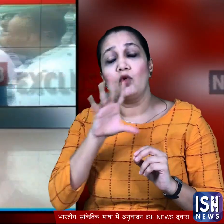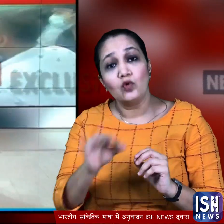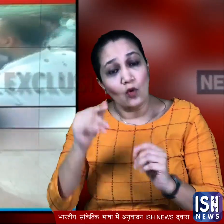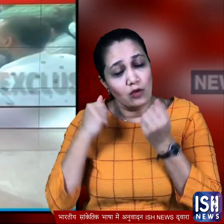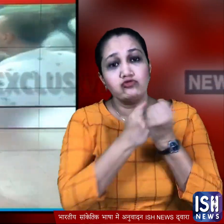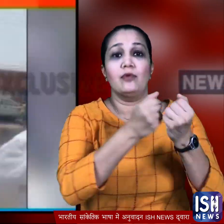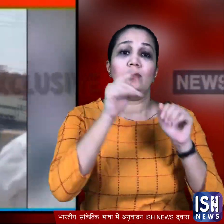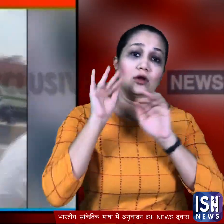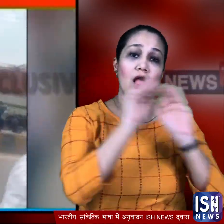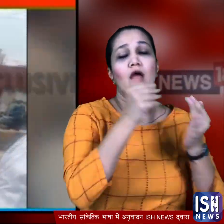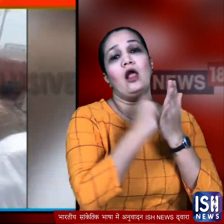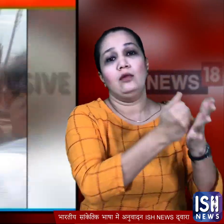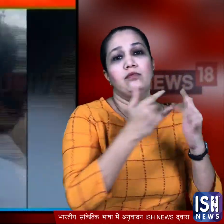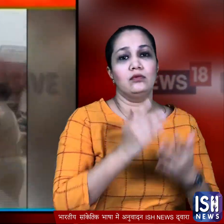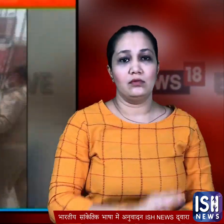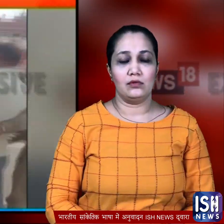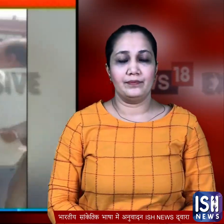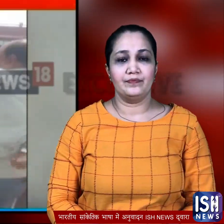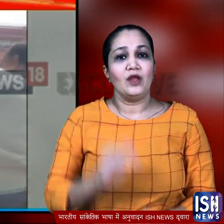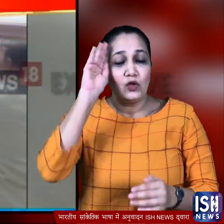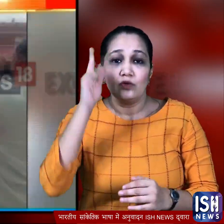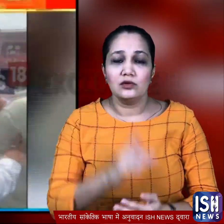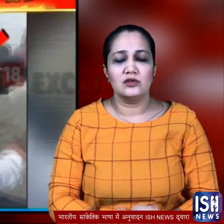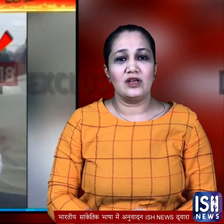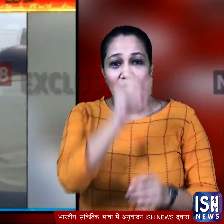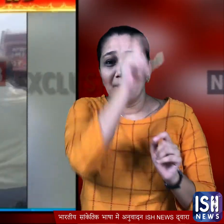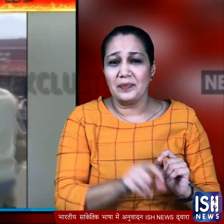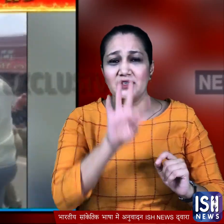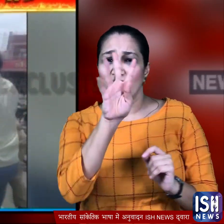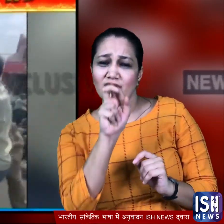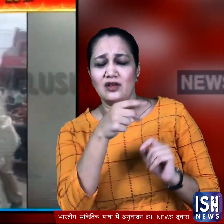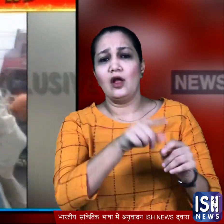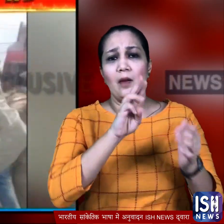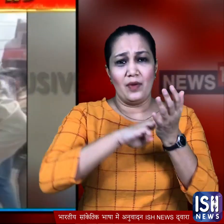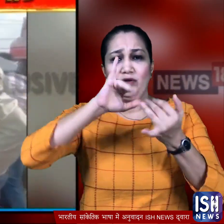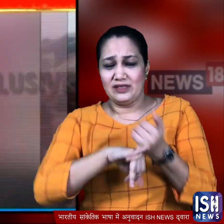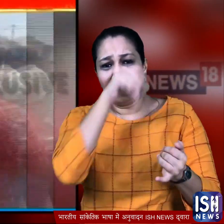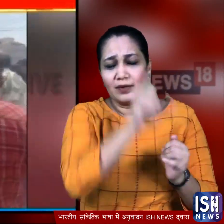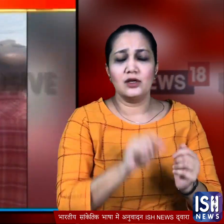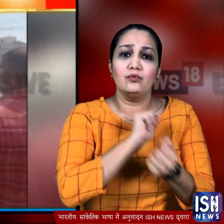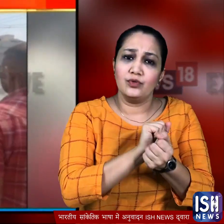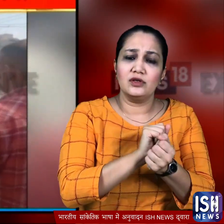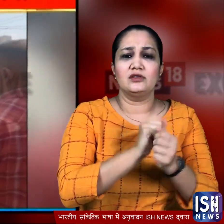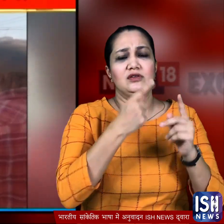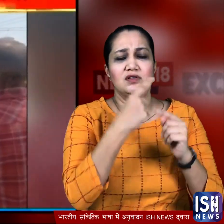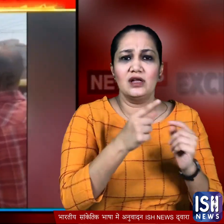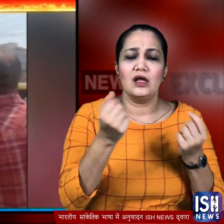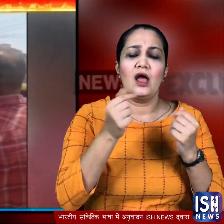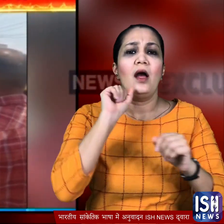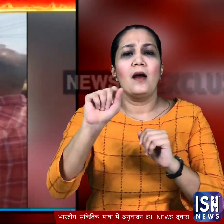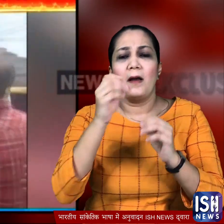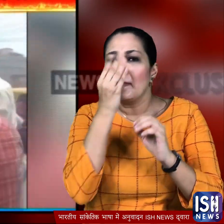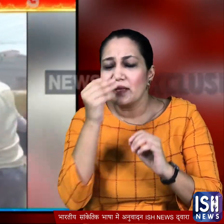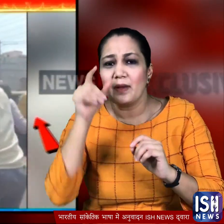भी हैं, क्योंकि खबरों के मुताबिक हिस्ट्री शीटर अपराधी मनोज सिंह को पुलिस ने एक बीजेपी नेता की बर्थडे पार्टी